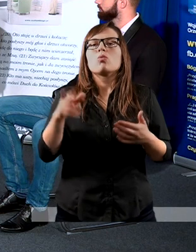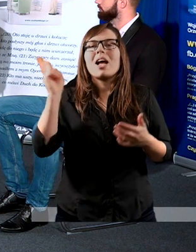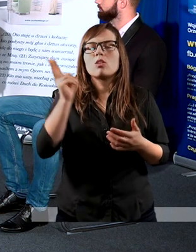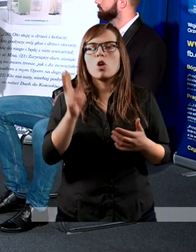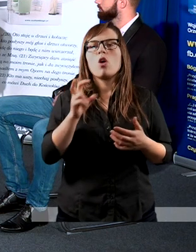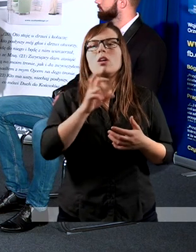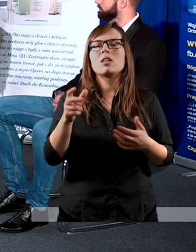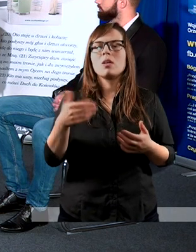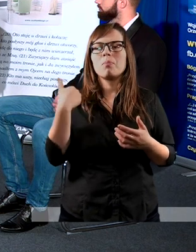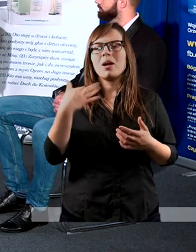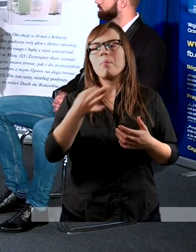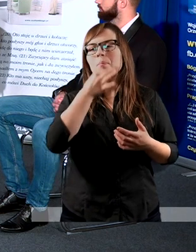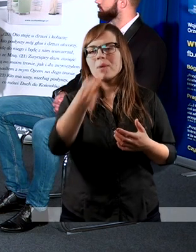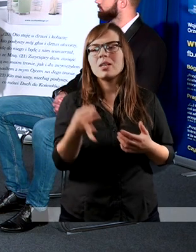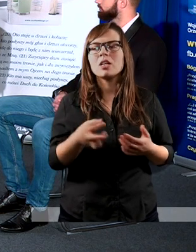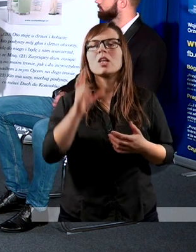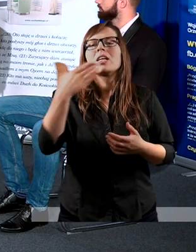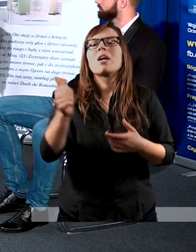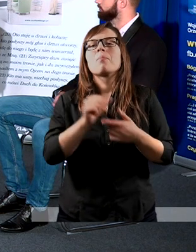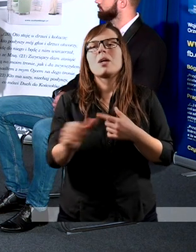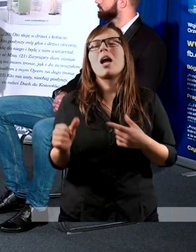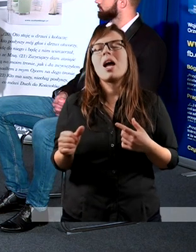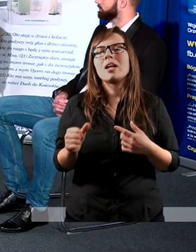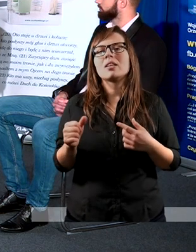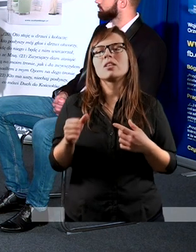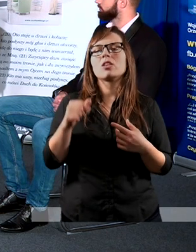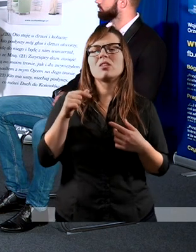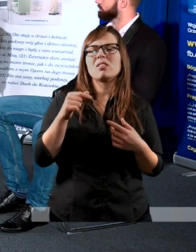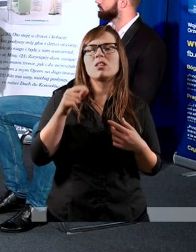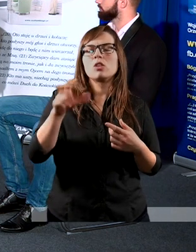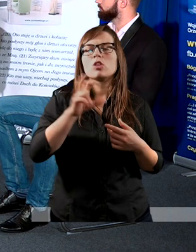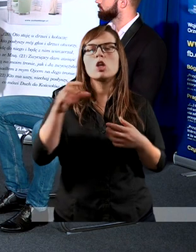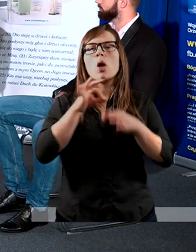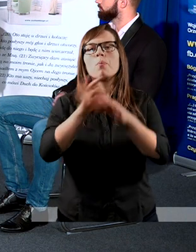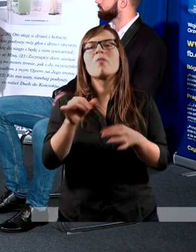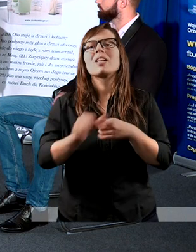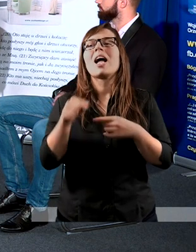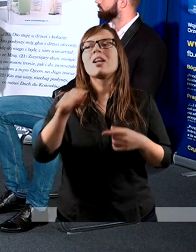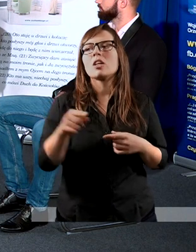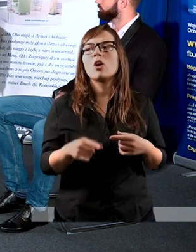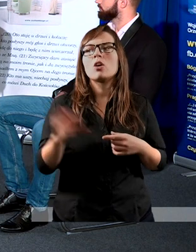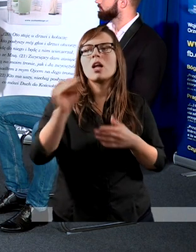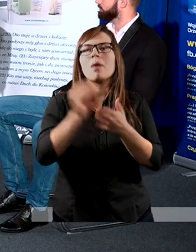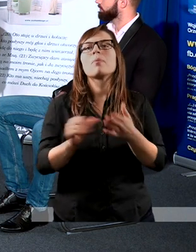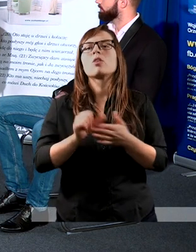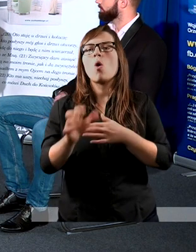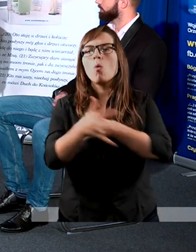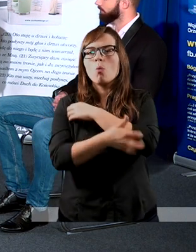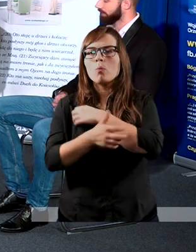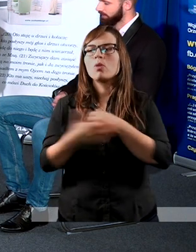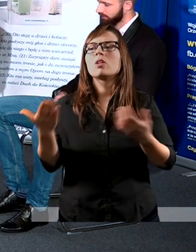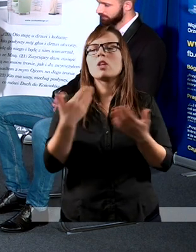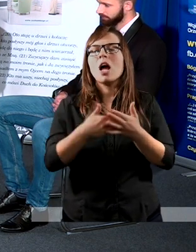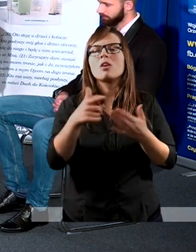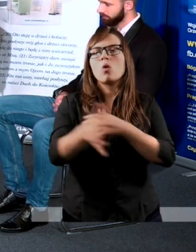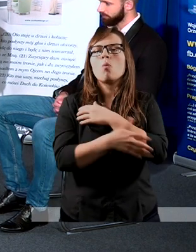ktoś o inicjałach EM pyta, czym jest sukces? Po co nam tu na ziemi sukces? W kazaniu na górze jest napisane, że błogosławieni są ubodzy. Czemu